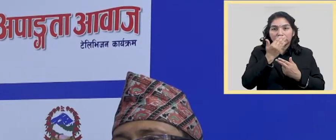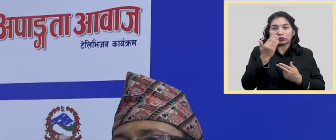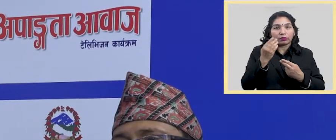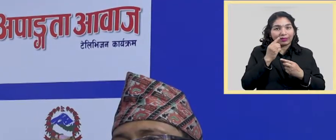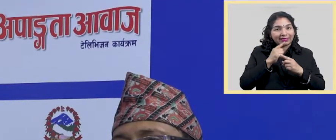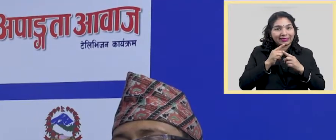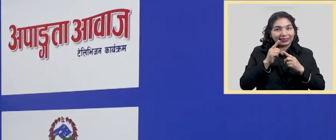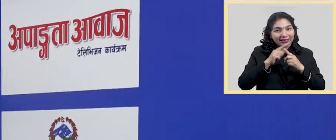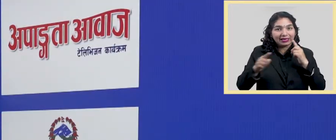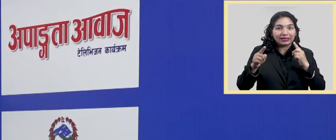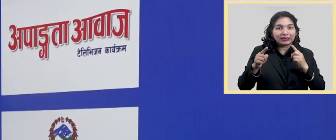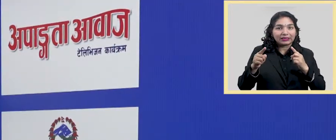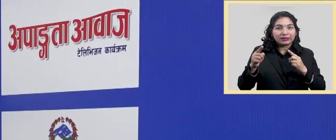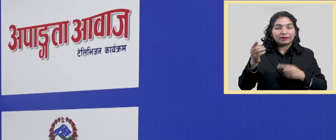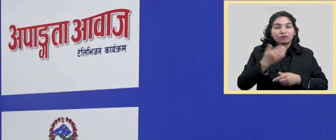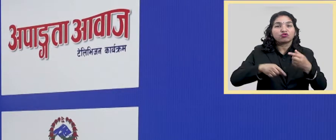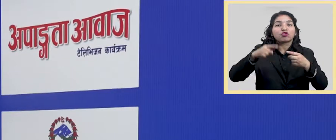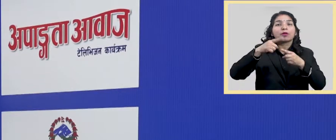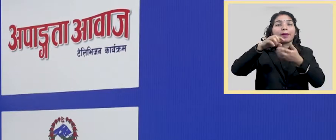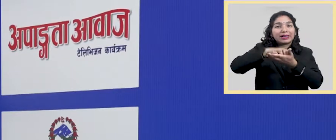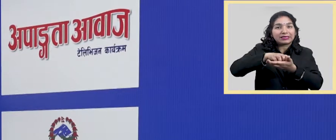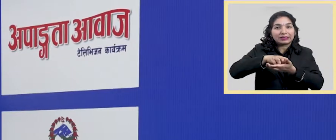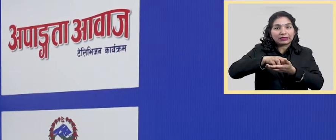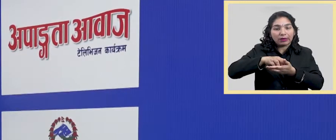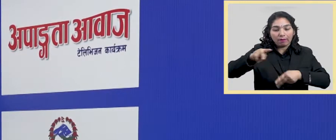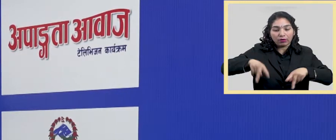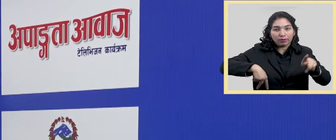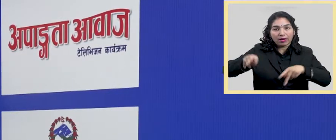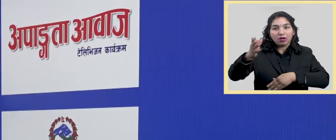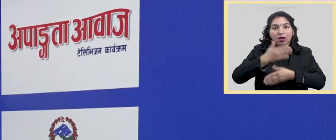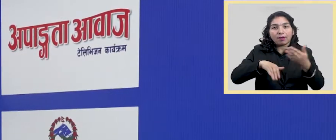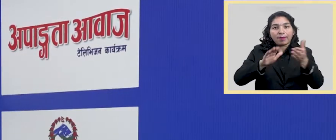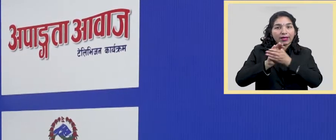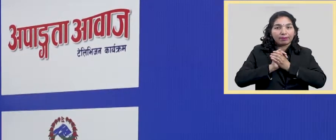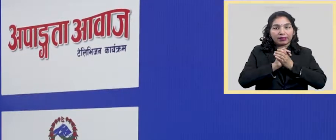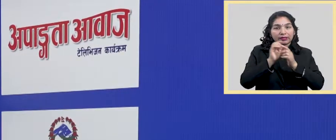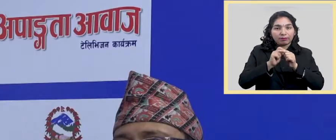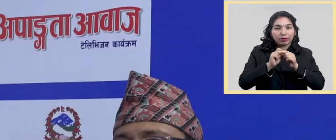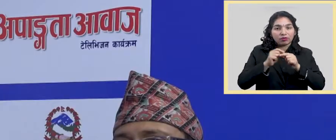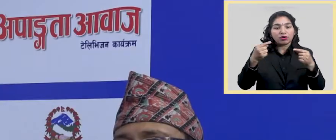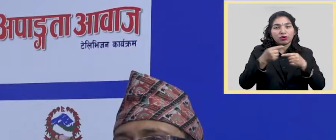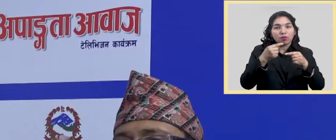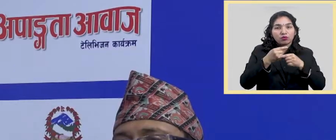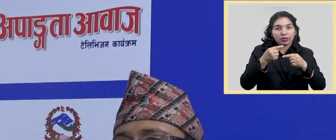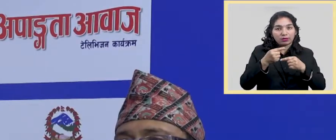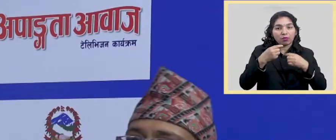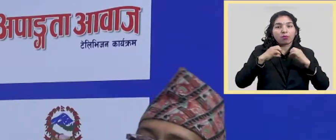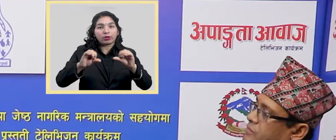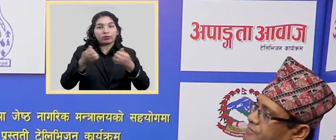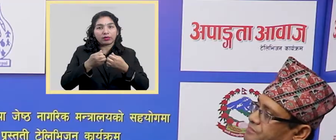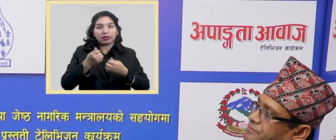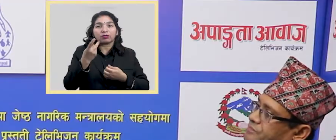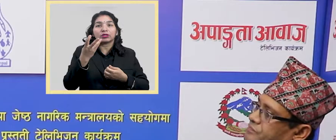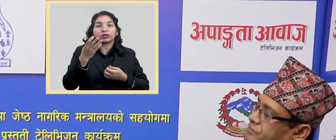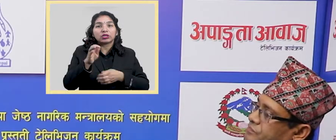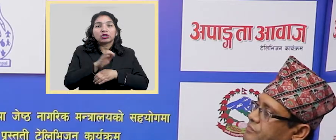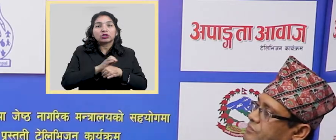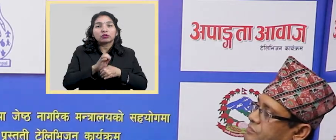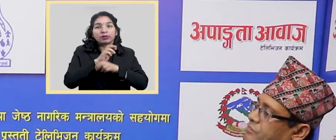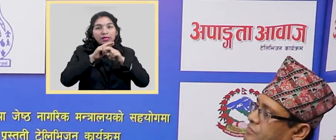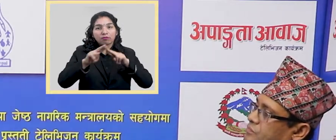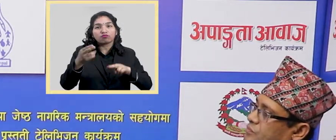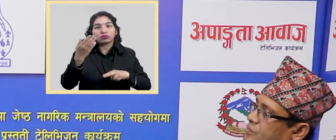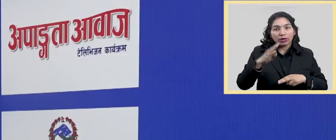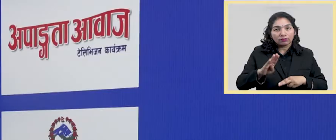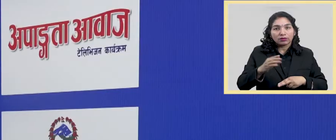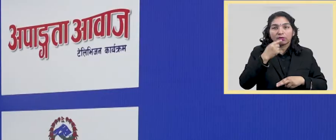केन्द्रदेखि जोरपाटी चौकसम्म चाहिँ हामीले फुटपाथ पनि निर्माण गर्दैछौँ। अपाङ्ग मैत्री फुटपाथ होस् पहिला स्याम्पल ग्रुपमा त्यो प्रयोग गरेर हेरौँ त्यहाँ कतिको सुविधा सम्पन्न